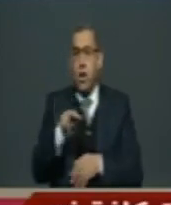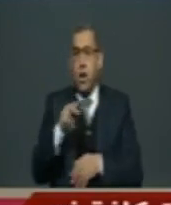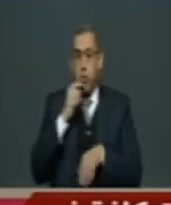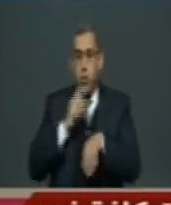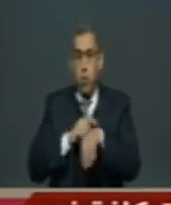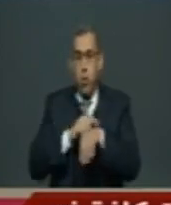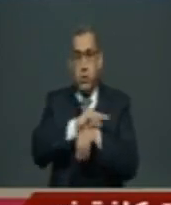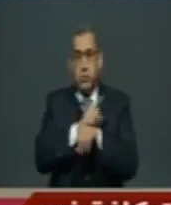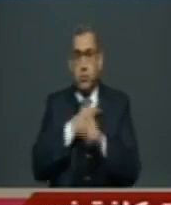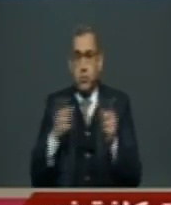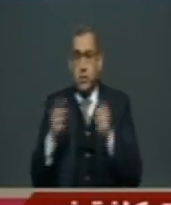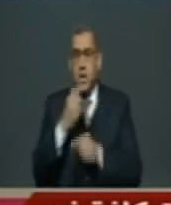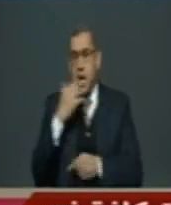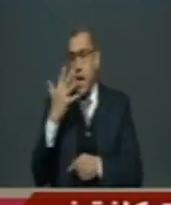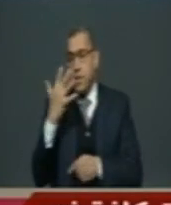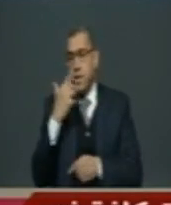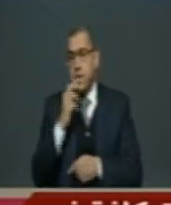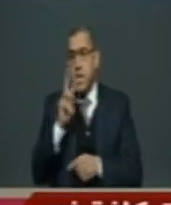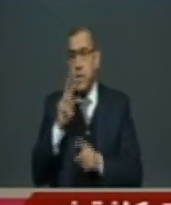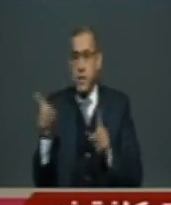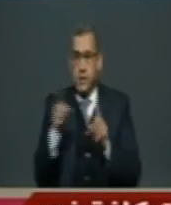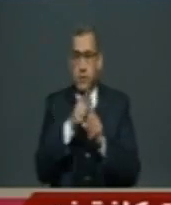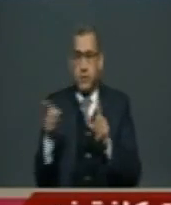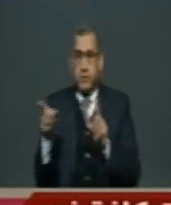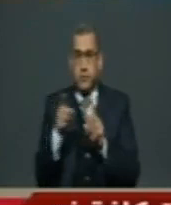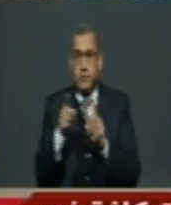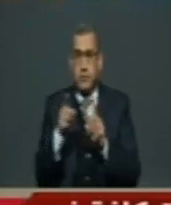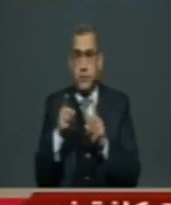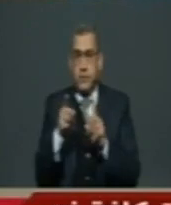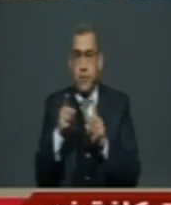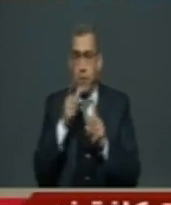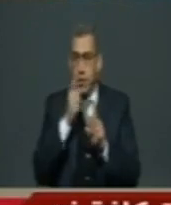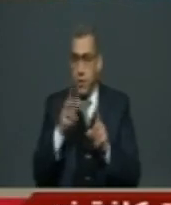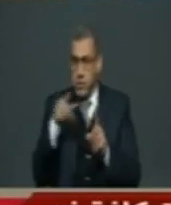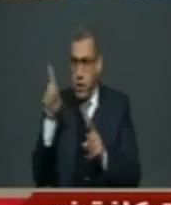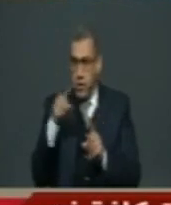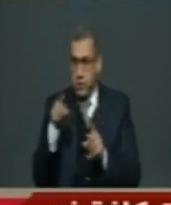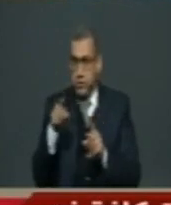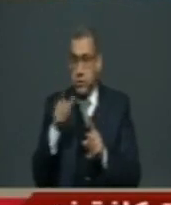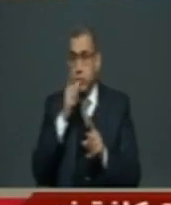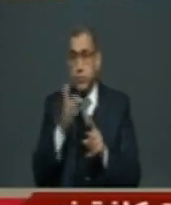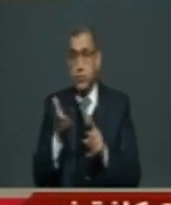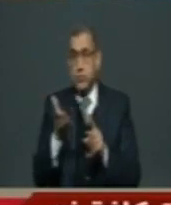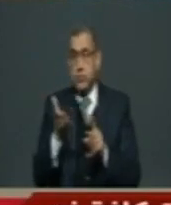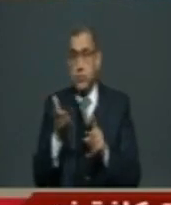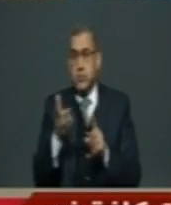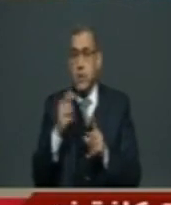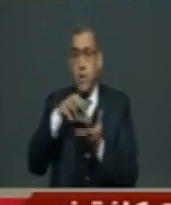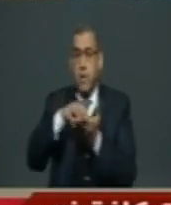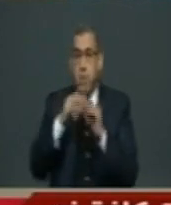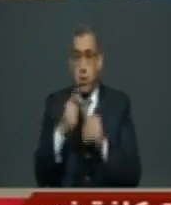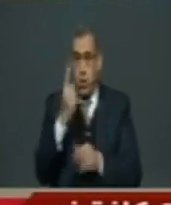من 5-7 سنين. ولا لا عشان طب هل الدولة بس اللي تقدر تعمل ده ولا